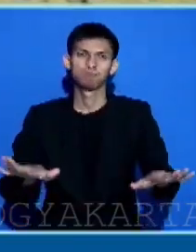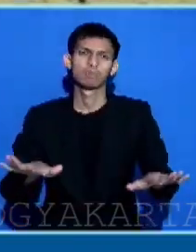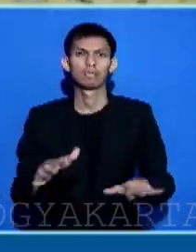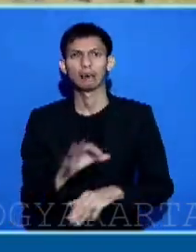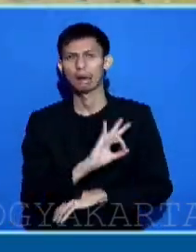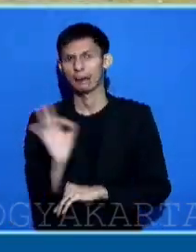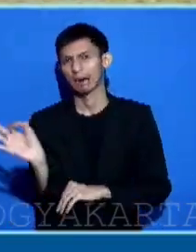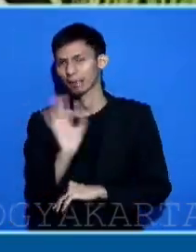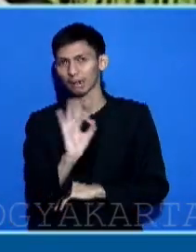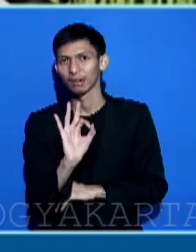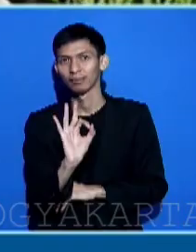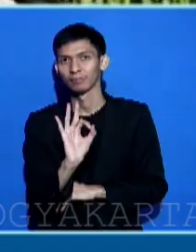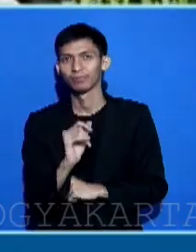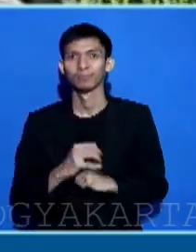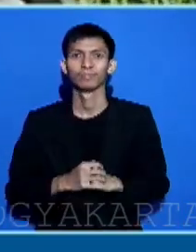lahanang